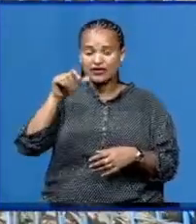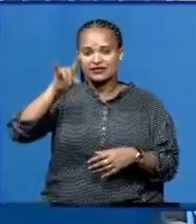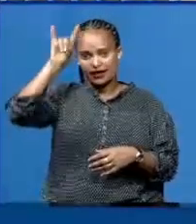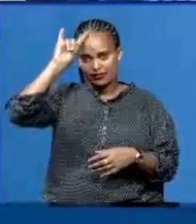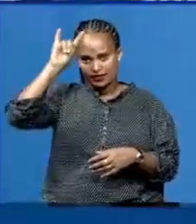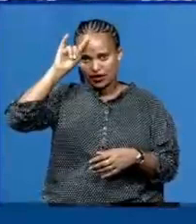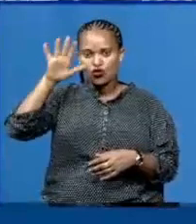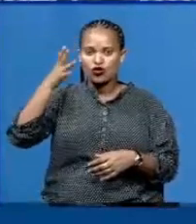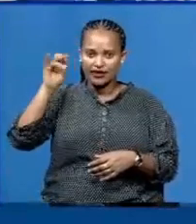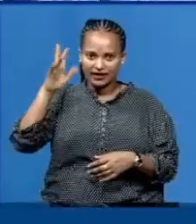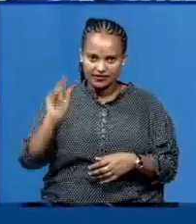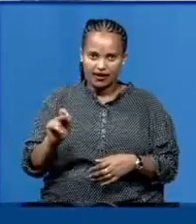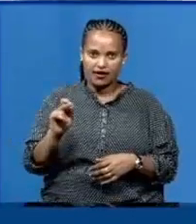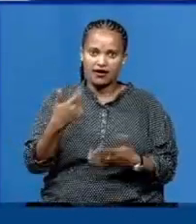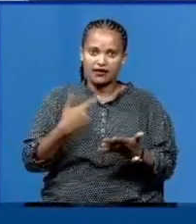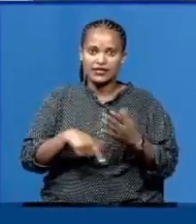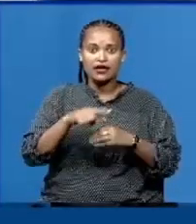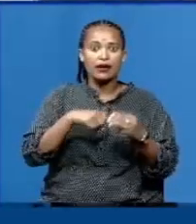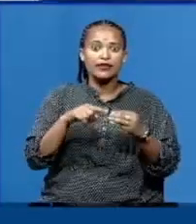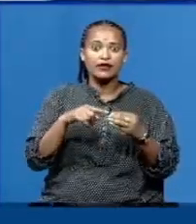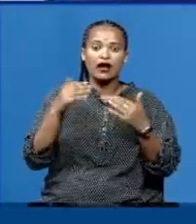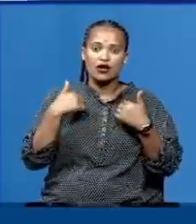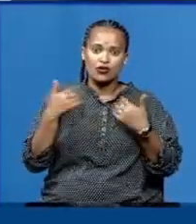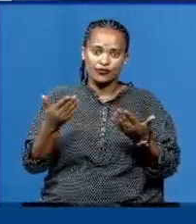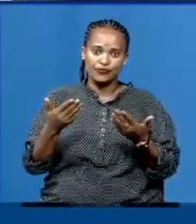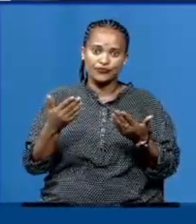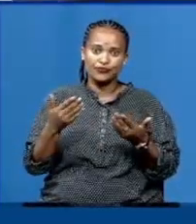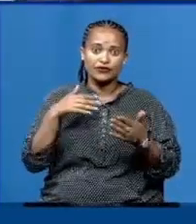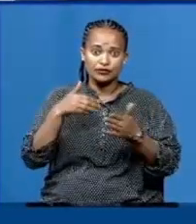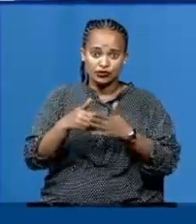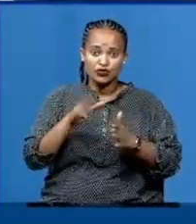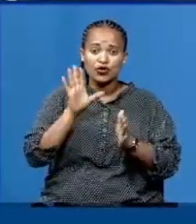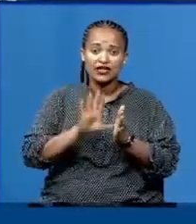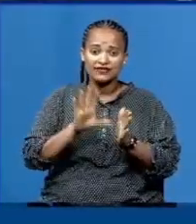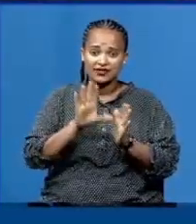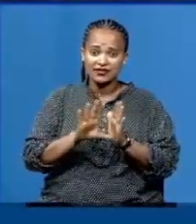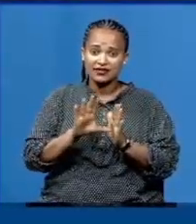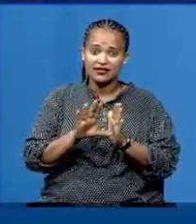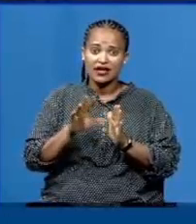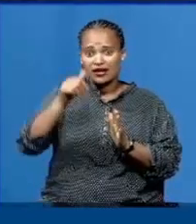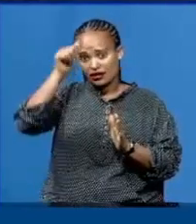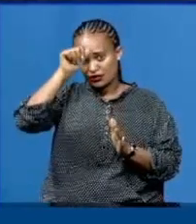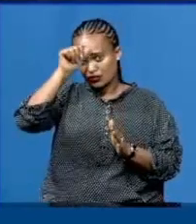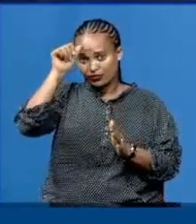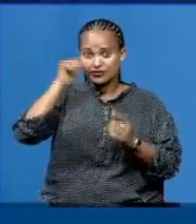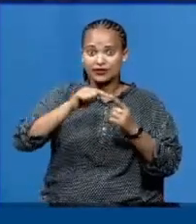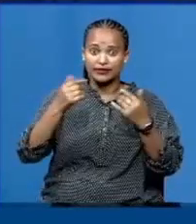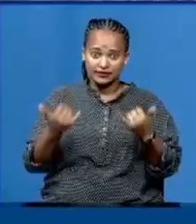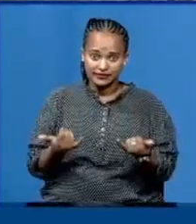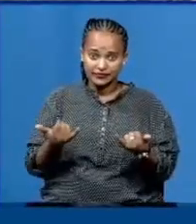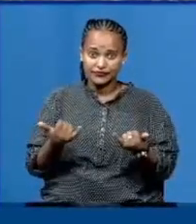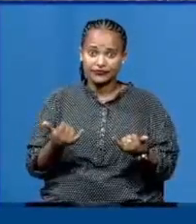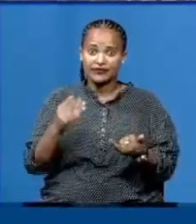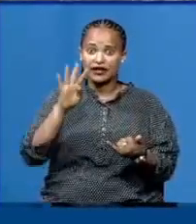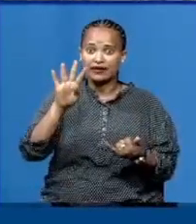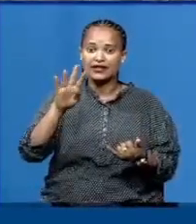ዛላምበሳ ጉለመታዳ አዘን ከባቢታት እዚ ይዝኔ ዘብፅሖ ዘሎ ግፍዒ ናይ ቢሮክ እስካዕ ሕዚ